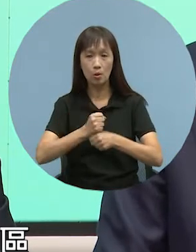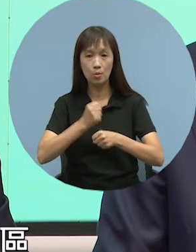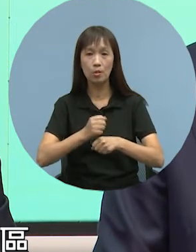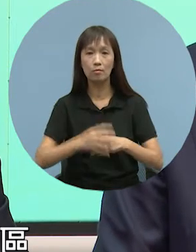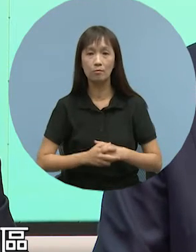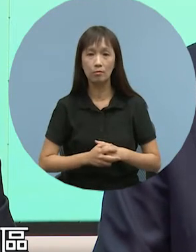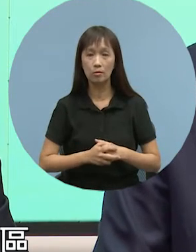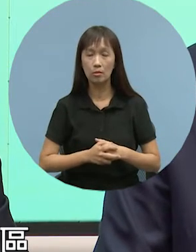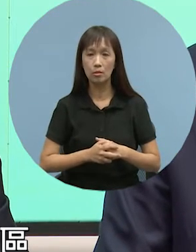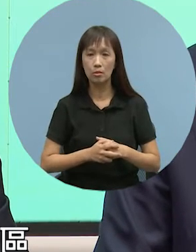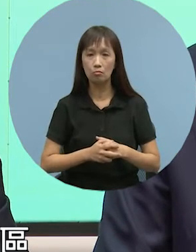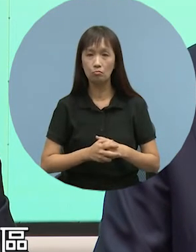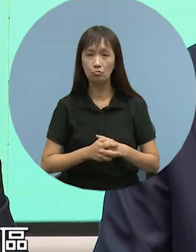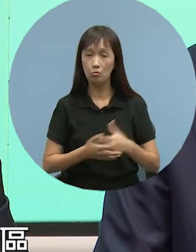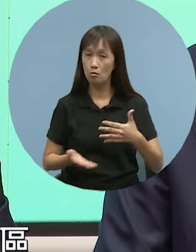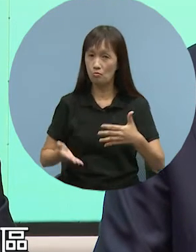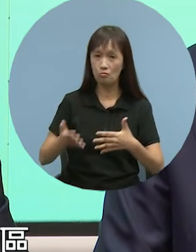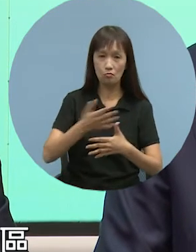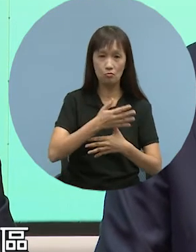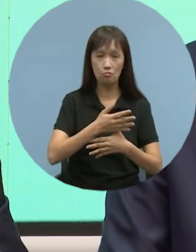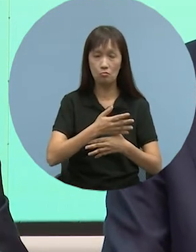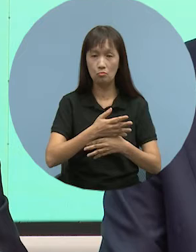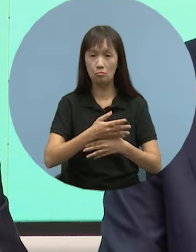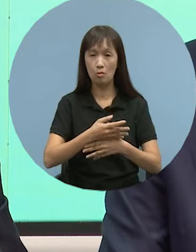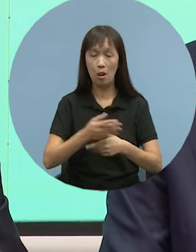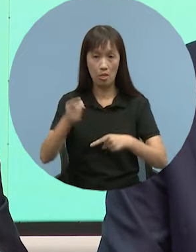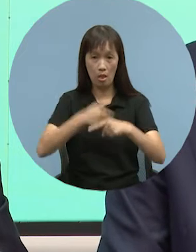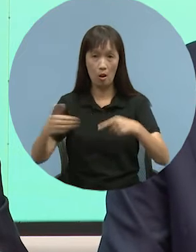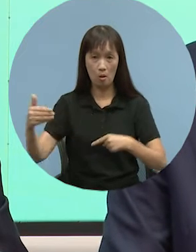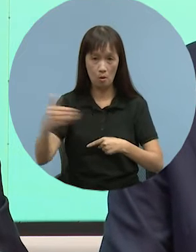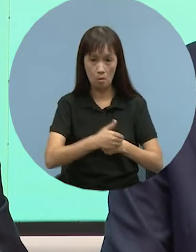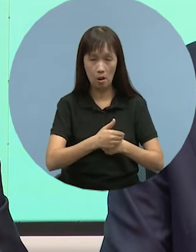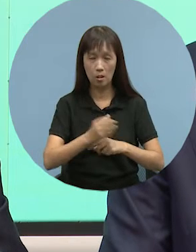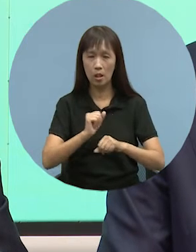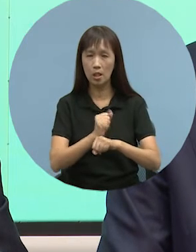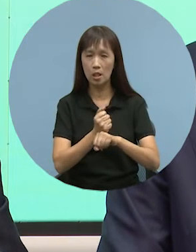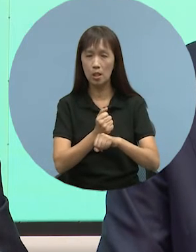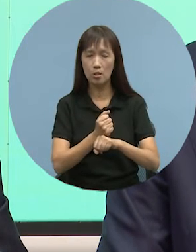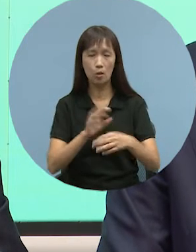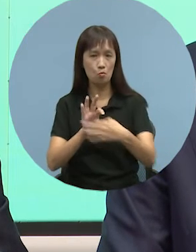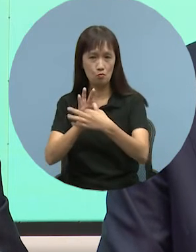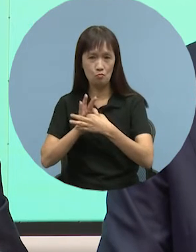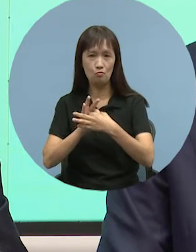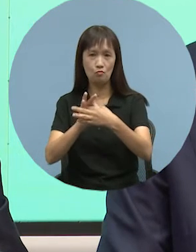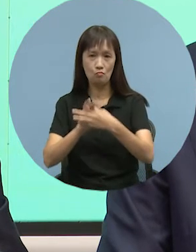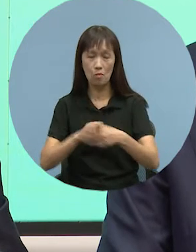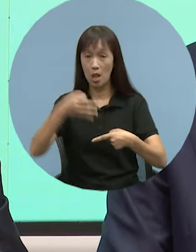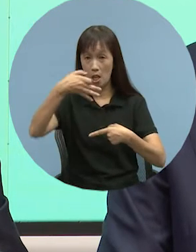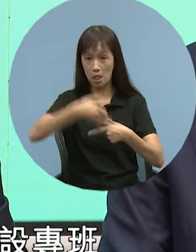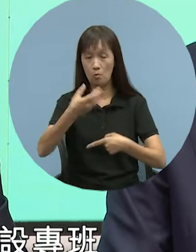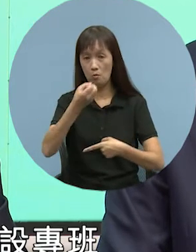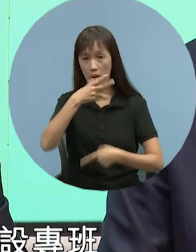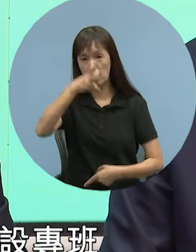了进一步促进粤港澳大湾区基础设施的互联互通，深港政府已经成